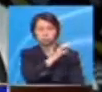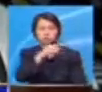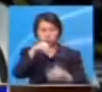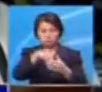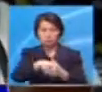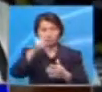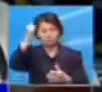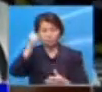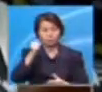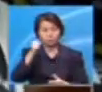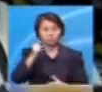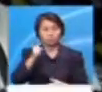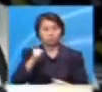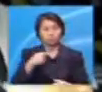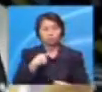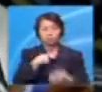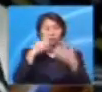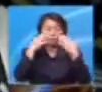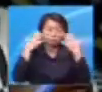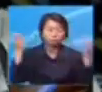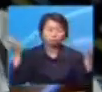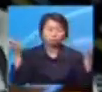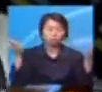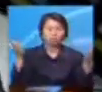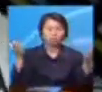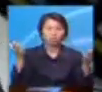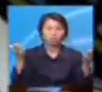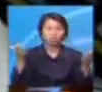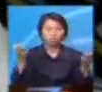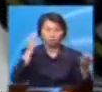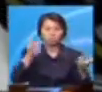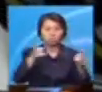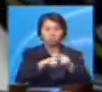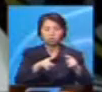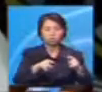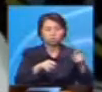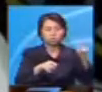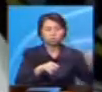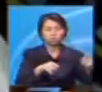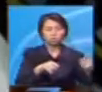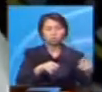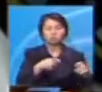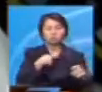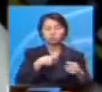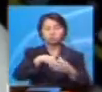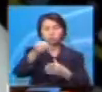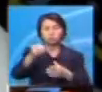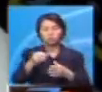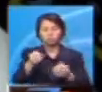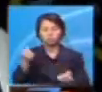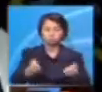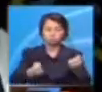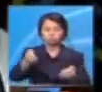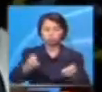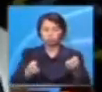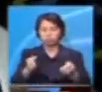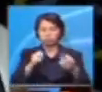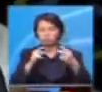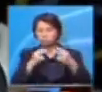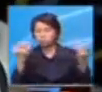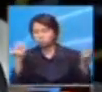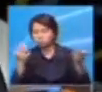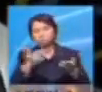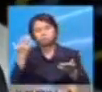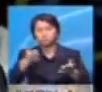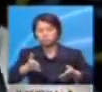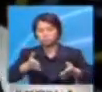dalam J kami pun tak sangka yang benda ni akan terjadi ya kami keluar pun tengok tak ada keadaan normal